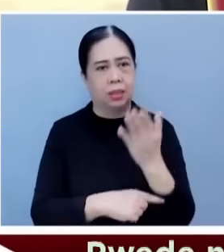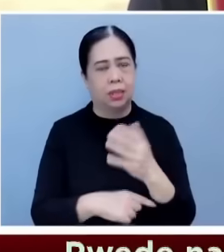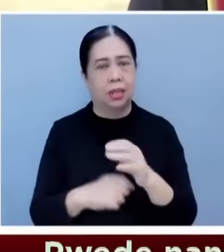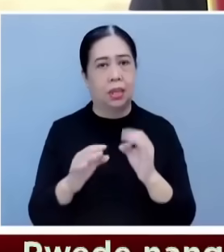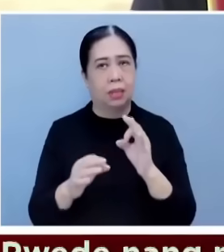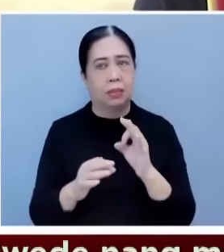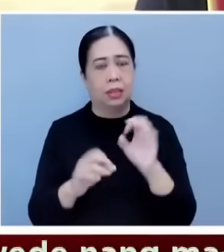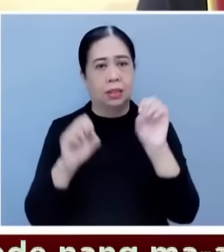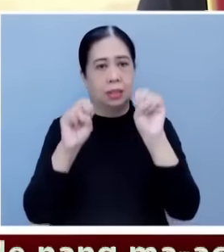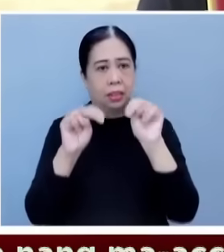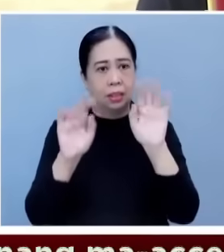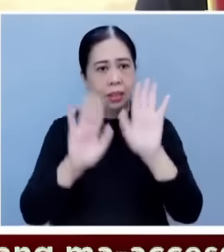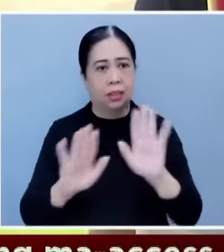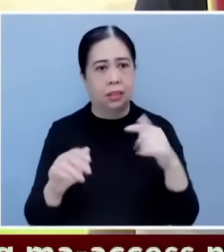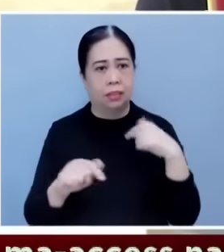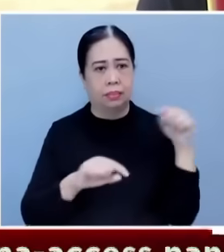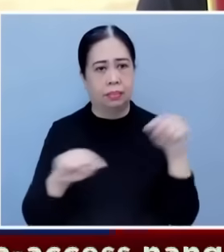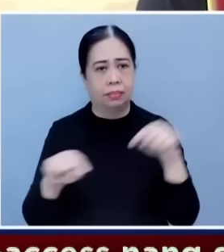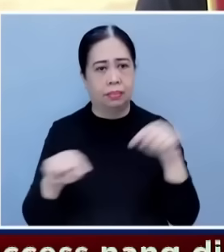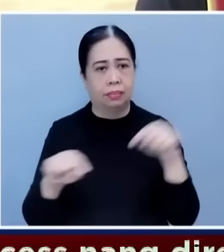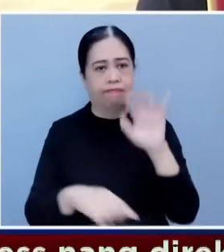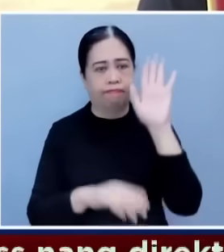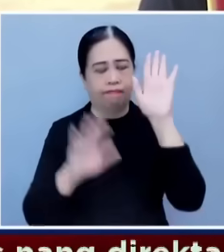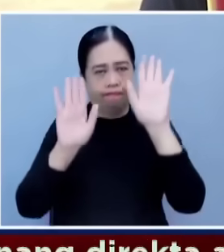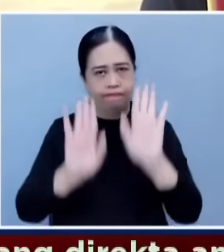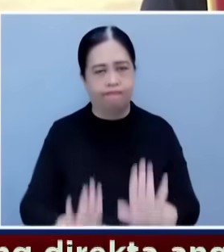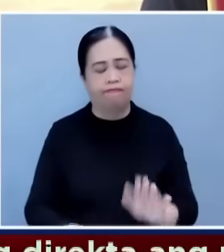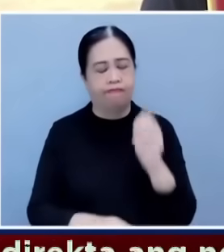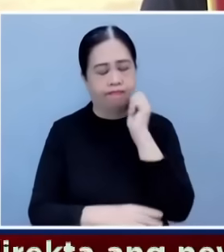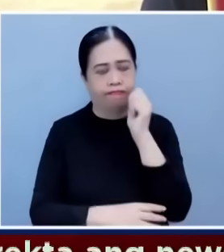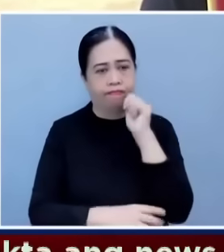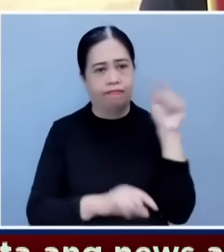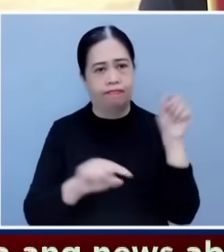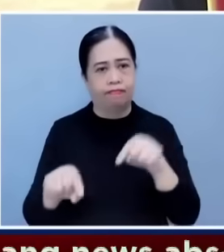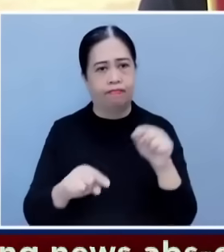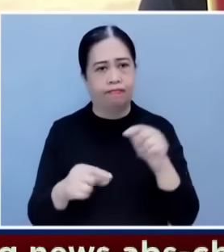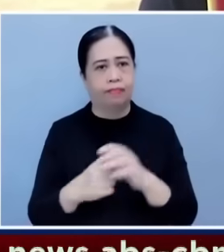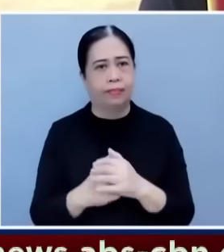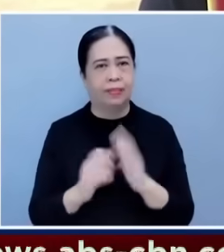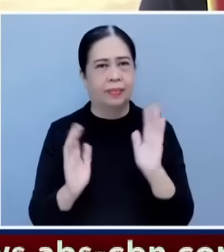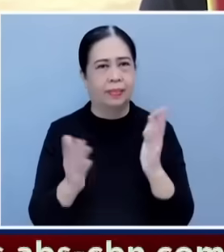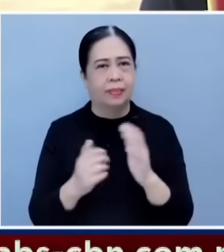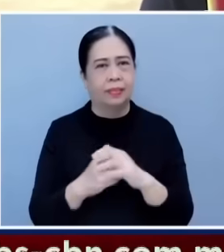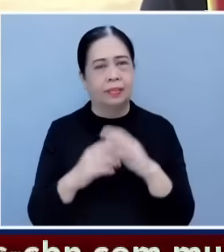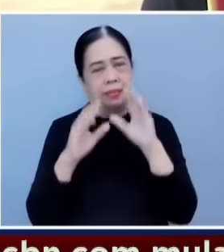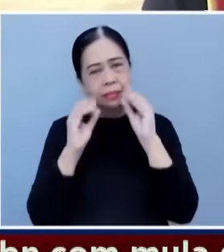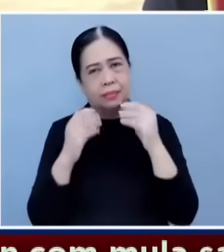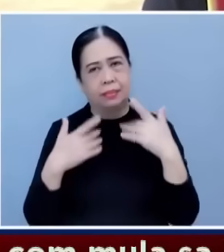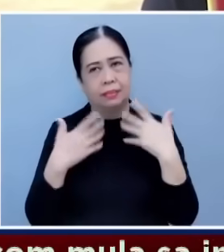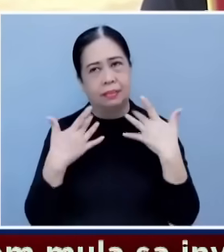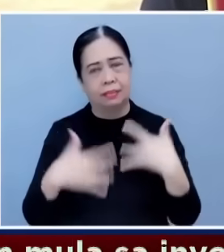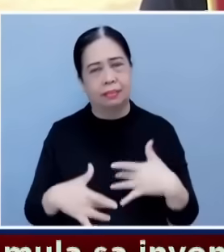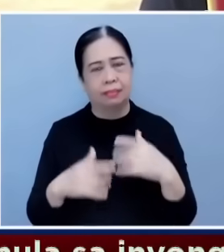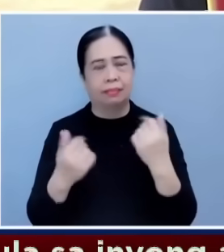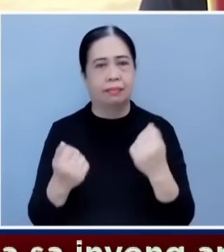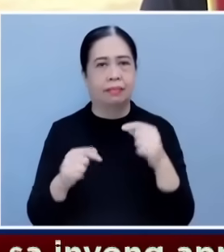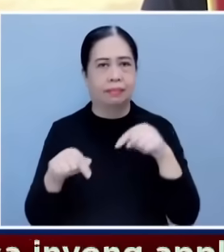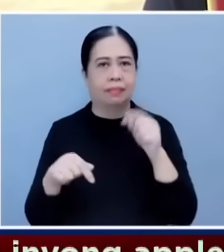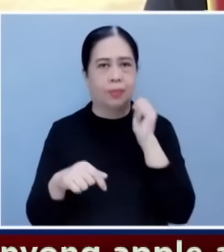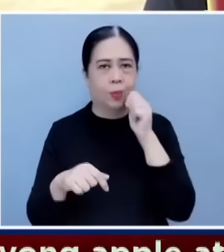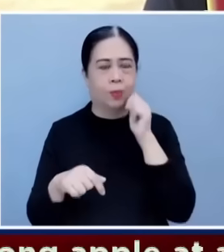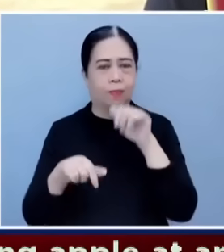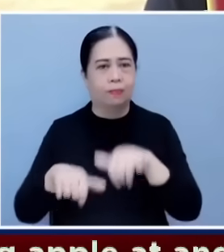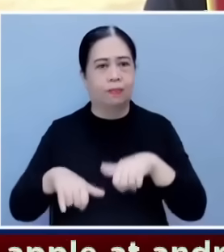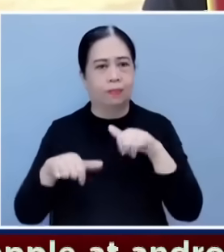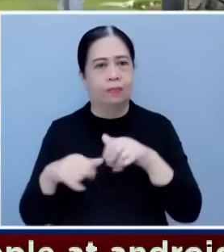linggo, andito ako. Laging dito. Yan lang ang parang pag nalulungkot ako, dito ang tambayan ko. Pag